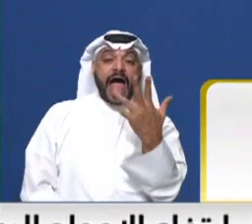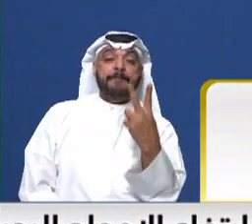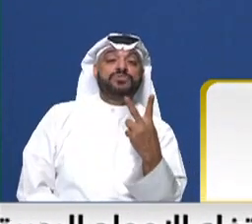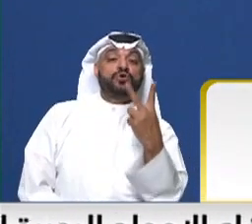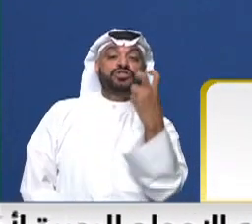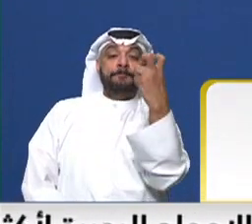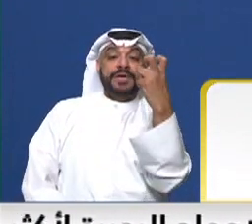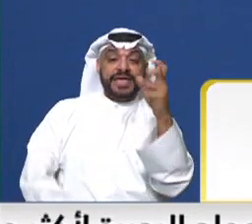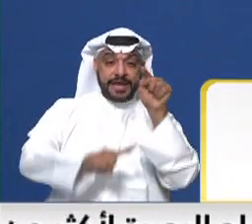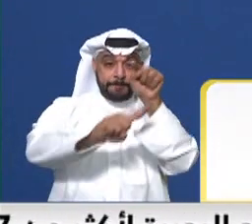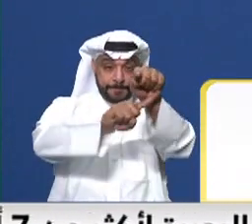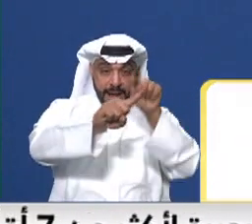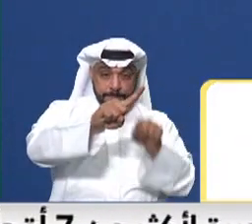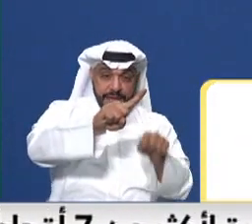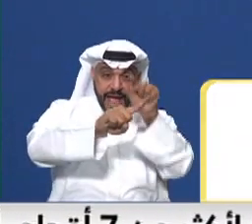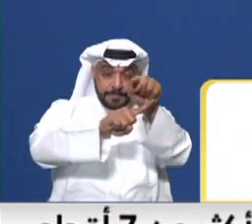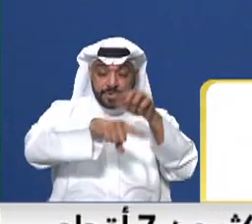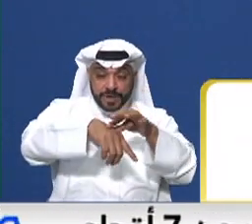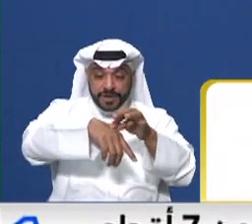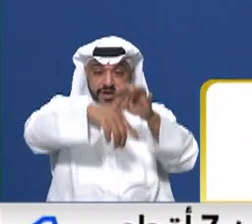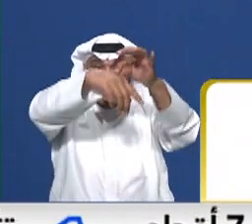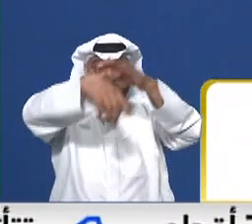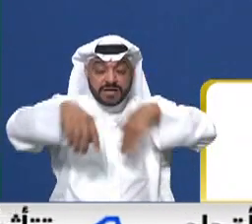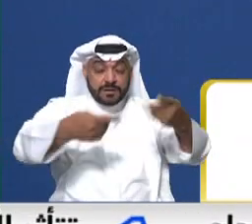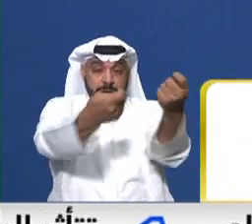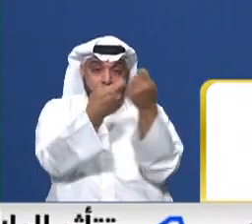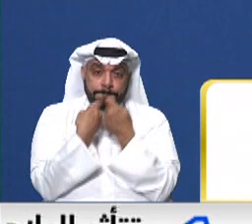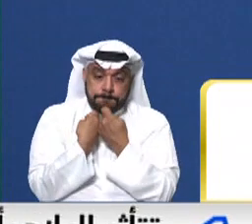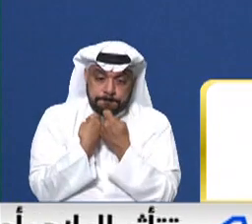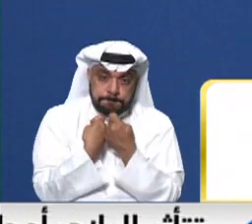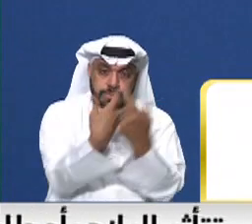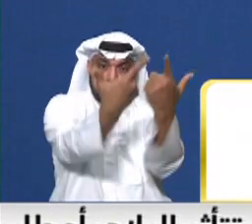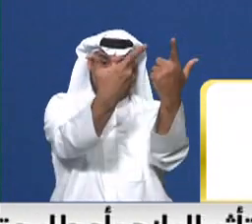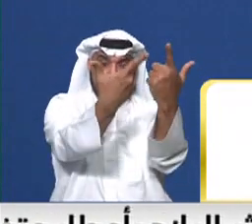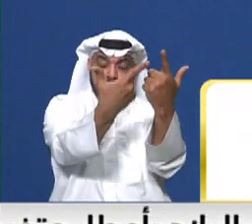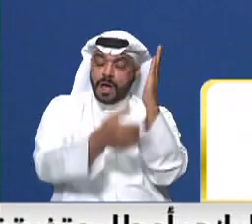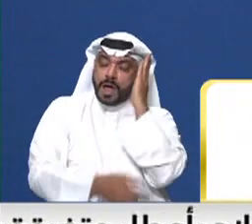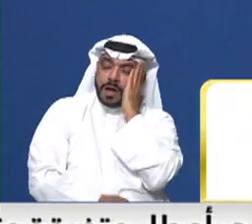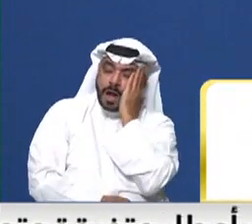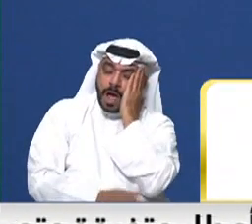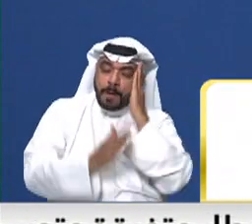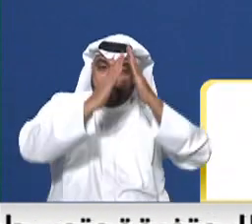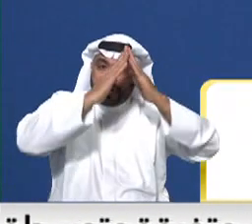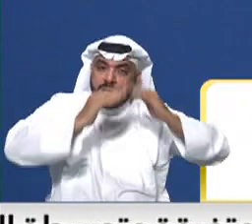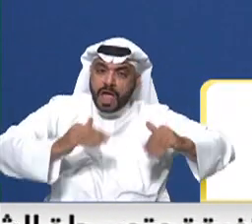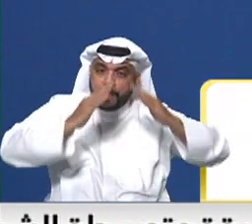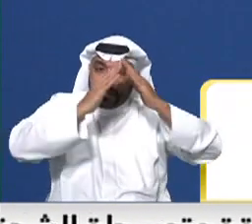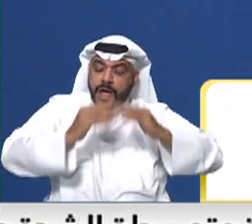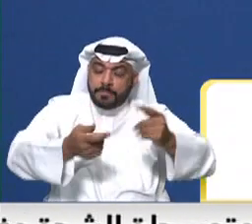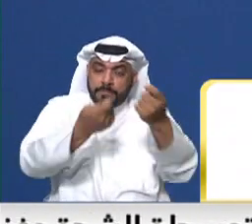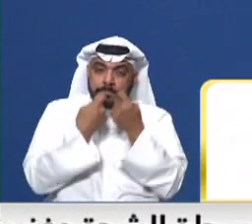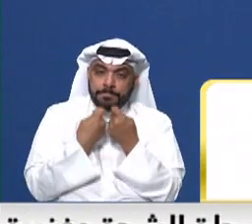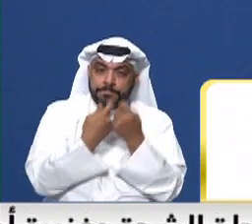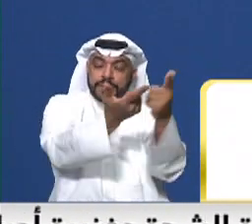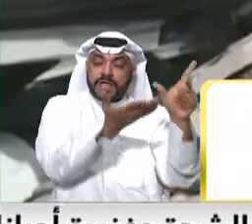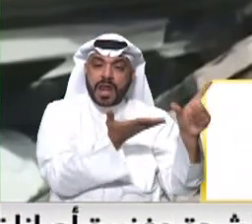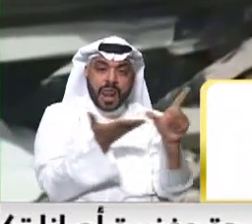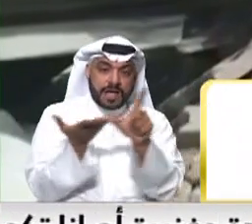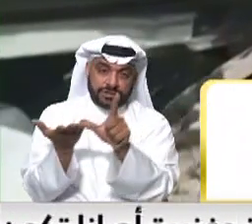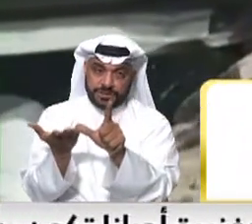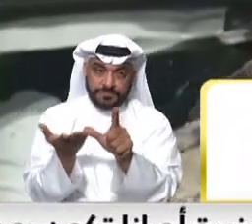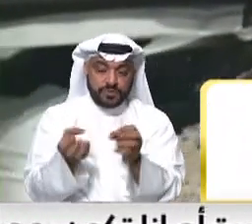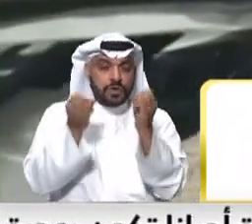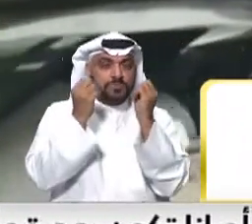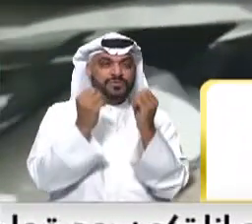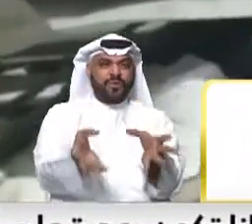75% من السكان تركوا بيوتهم وطر كثيرون منهم الى النزوح اكثر من مره كثيرون